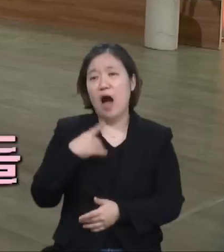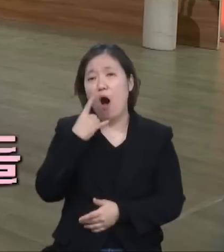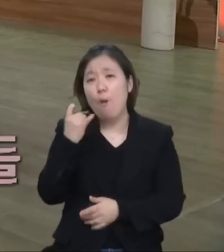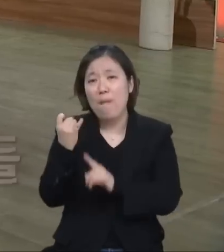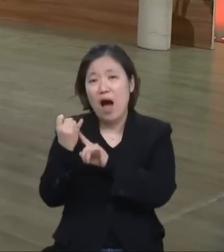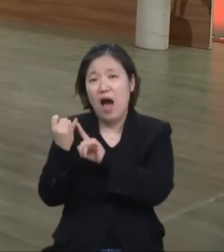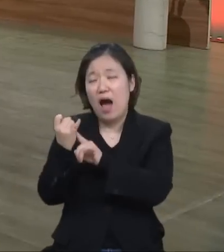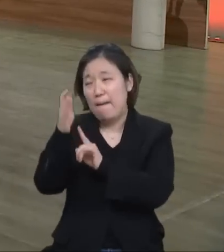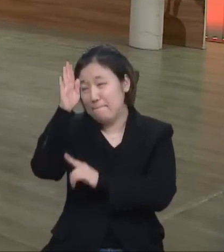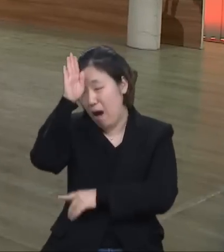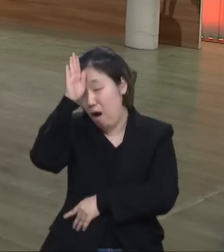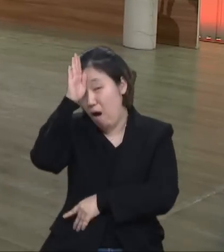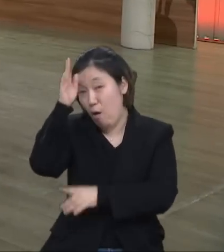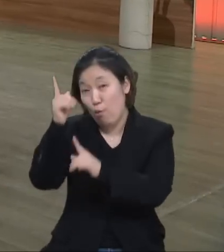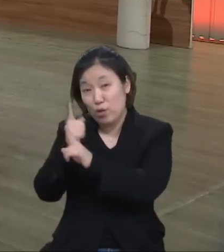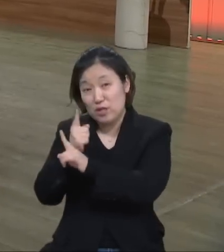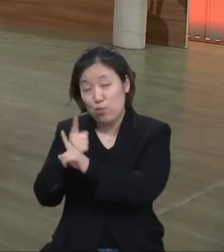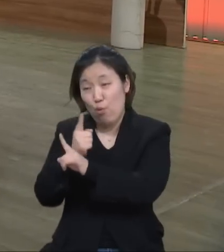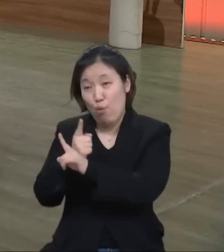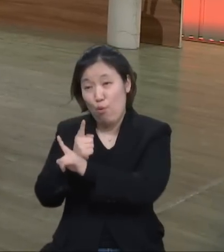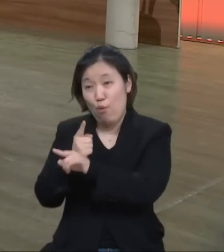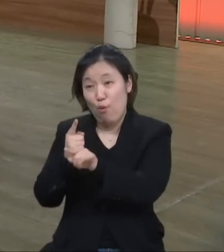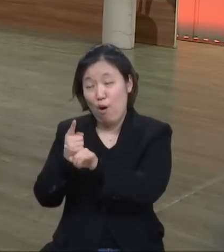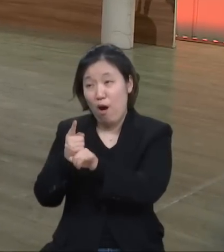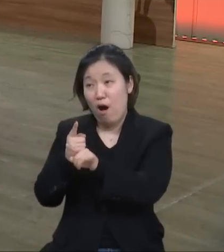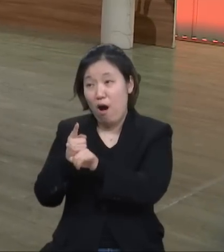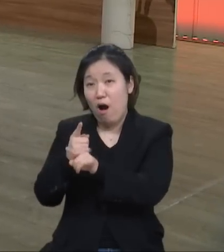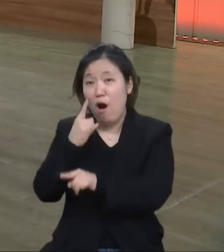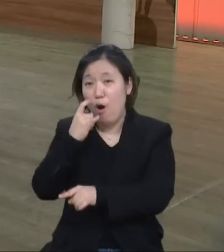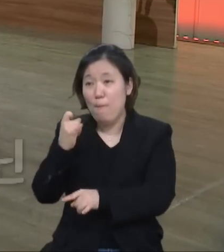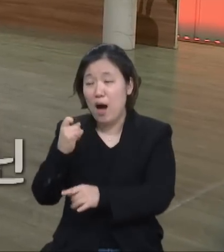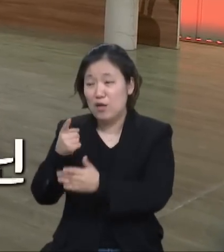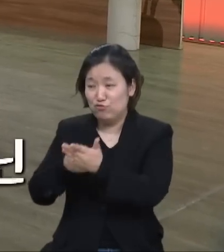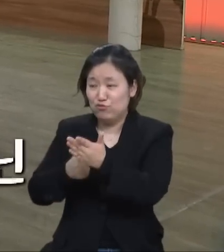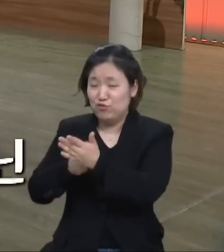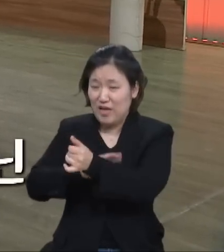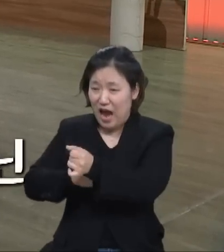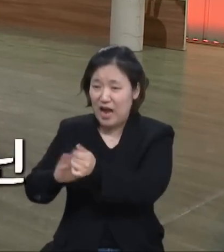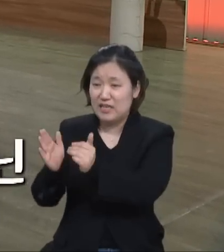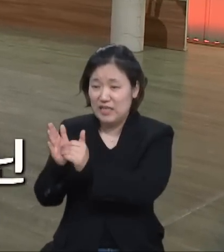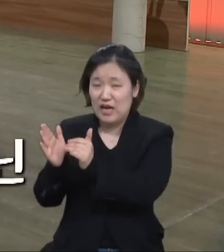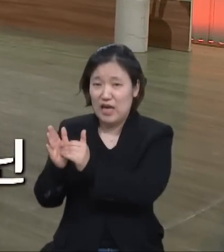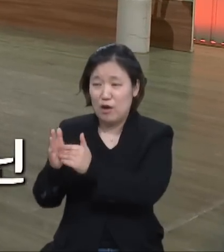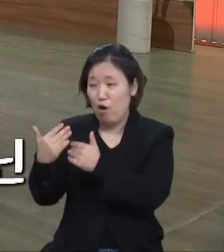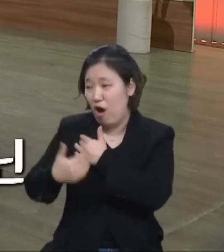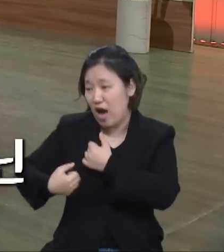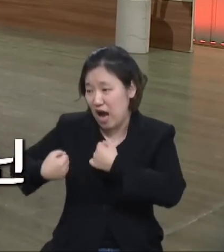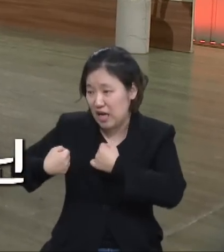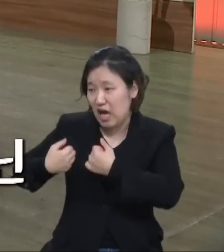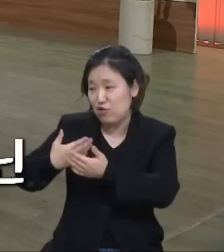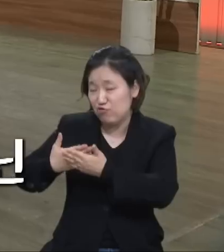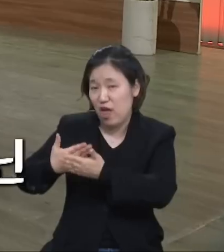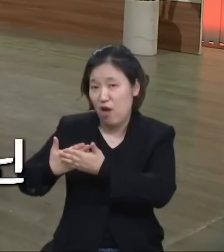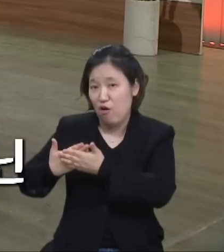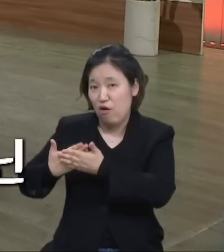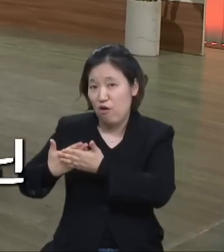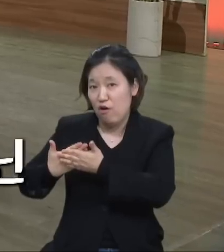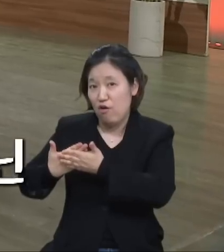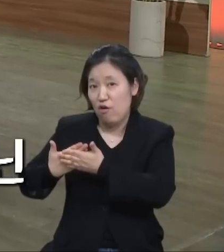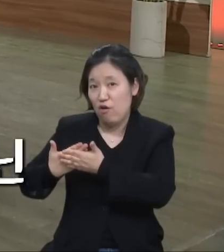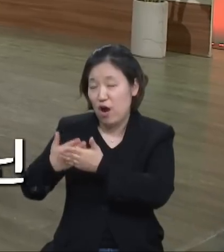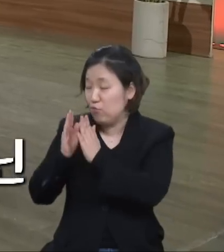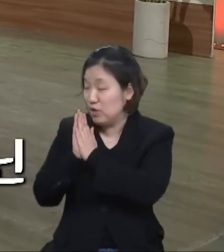엄마가 병에서 벗어나고 우리 엄마 수술이 잘 되게 해주세요 우리 엄마 건강해지세요 그렇게 기도한게